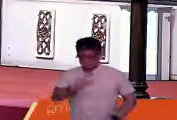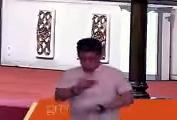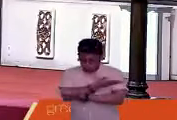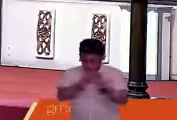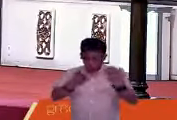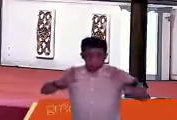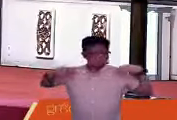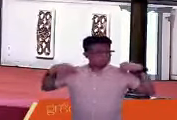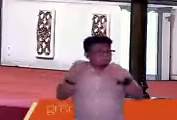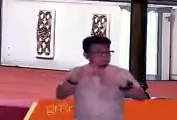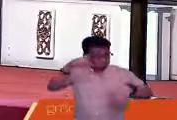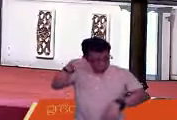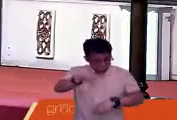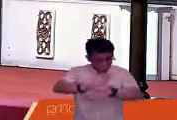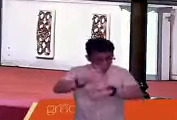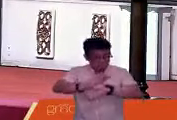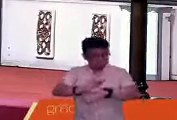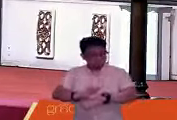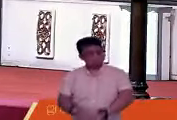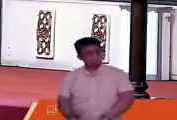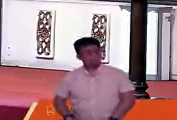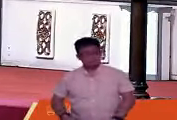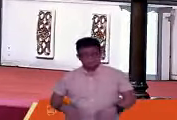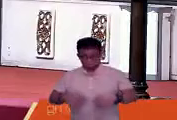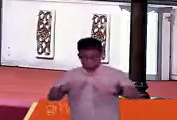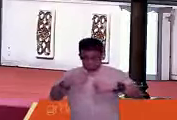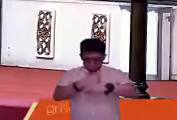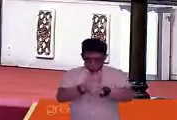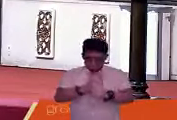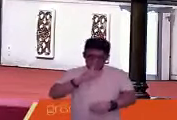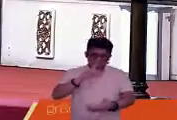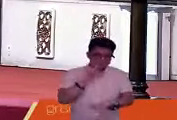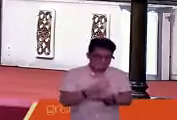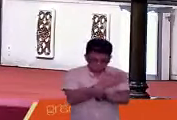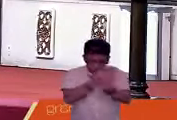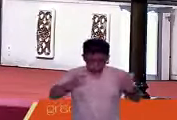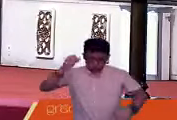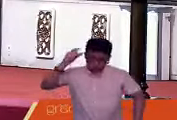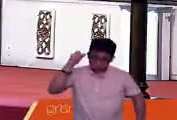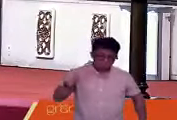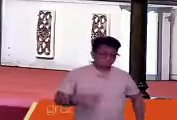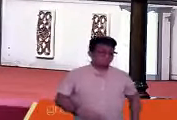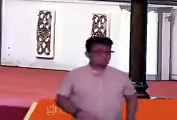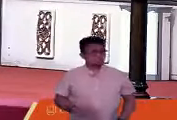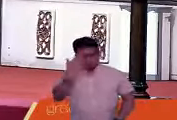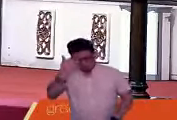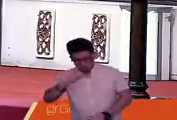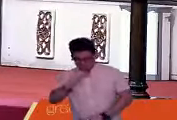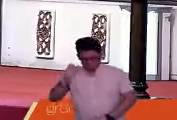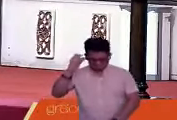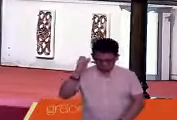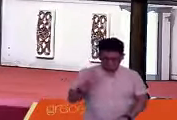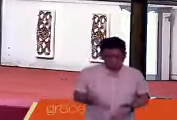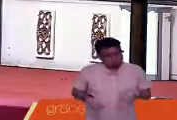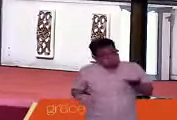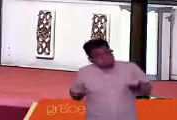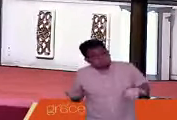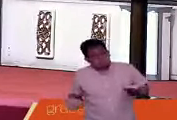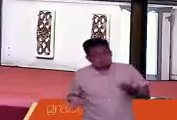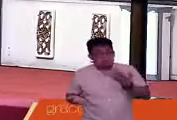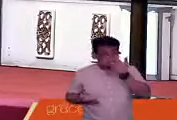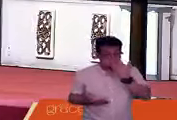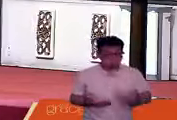na simbahan, siguro agyud. Kay usahay membro ta pero wa ta kasabot. So nga no, wa man ta kasabot. Tingali apil